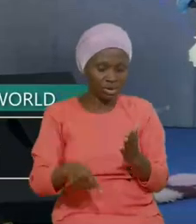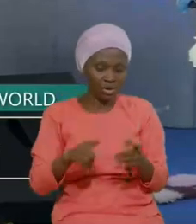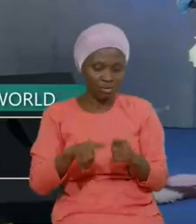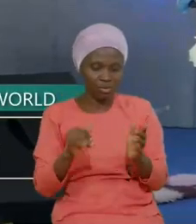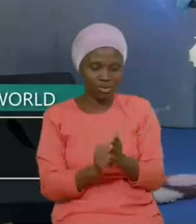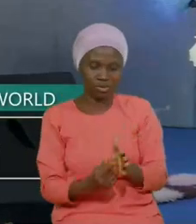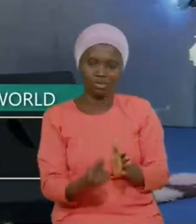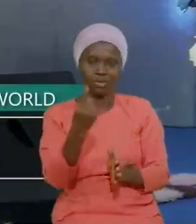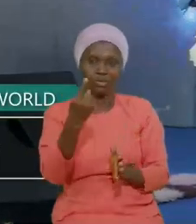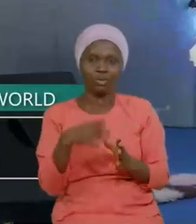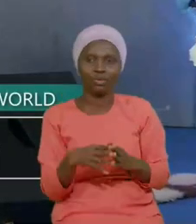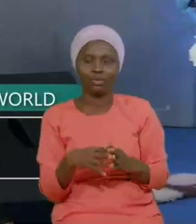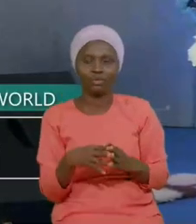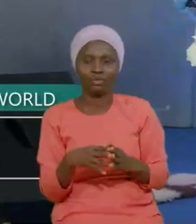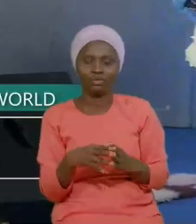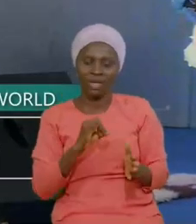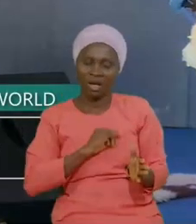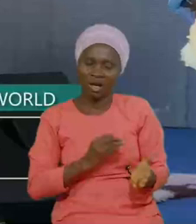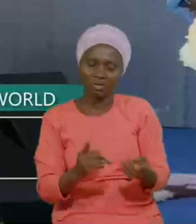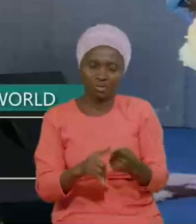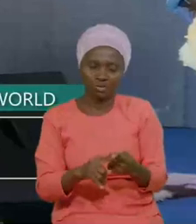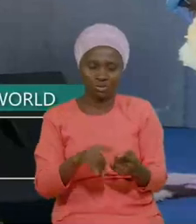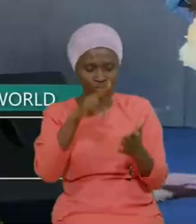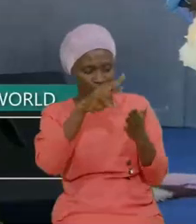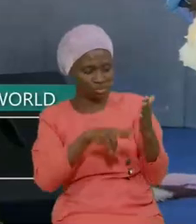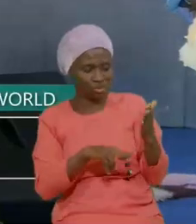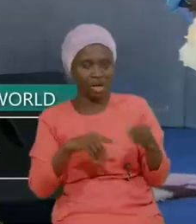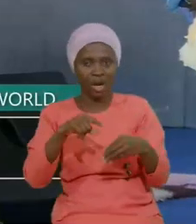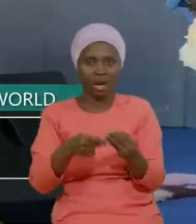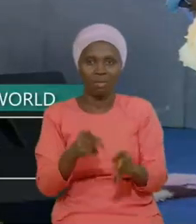Je veux voir quelqu'un qui était tombé, qui s'est relevé.